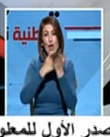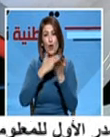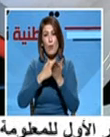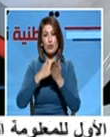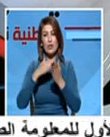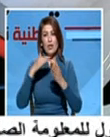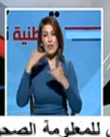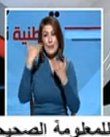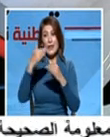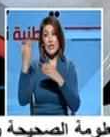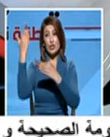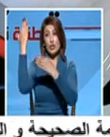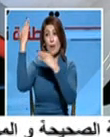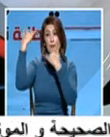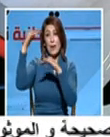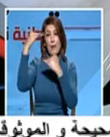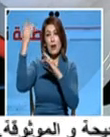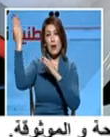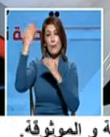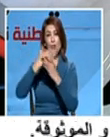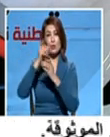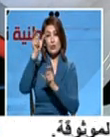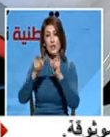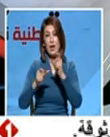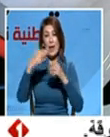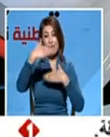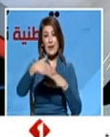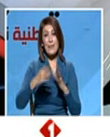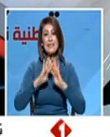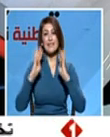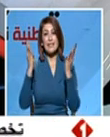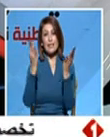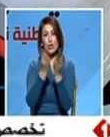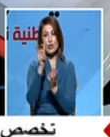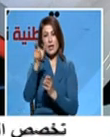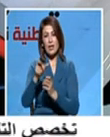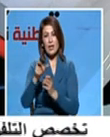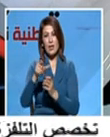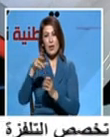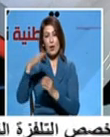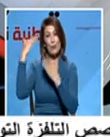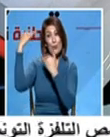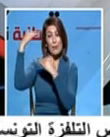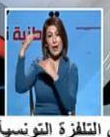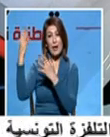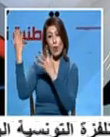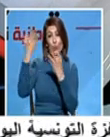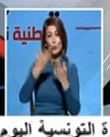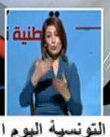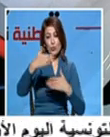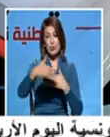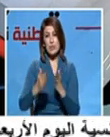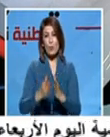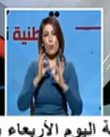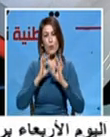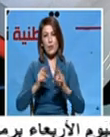سبيسيفيك، معناها تجيها بالذمه ليها هي من عند الفارماسي سنترال، تطلبها حتى من برا وتجيبها له بالذمه ليها. كيفاش تعاملوا معها؟ فما ايضا